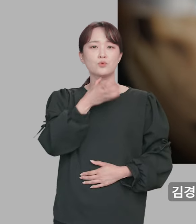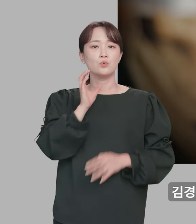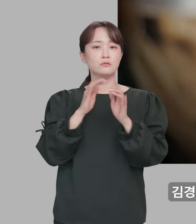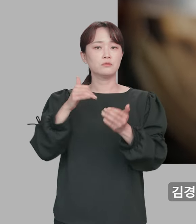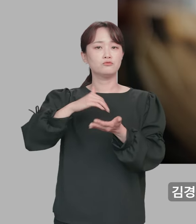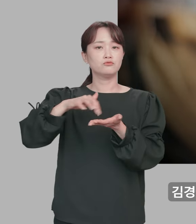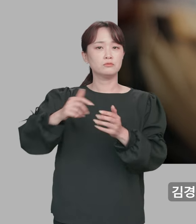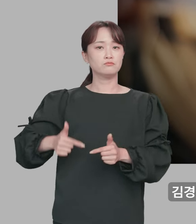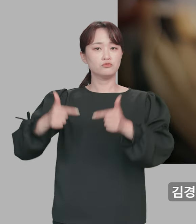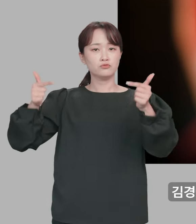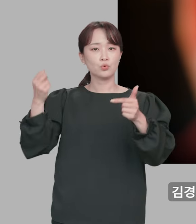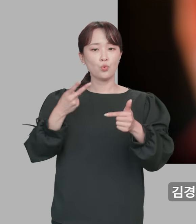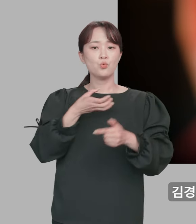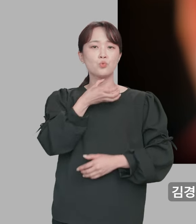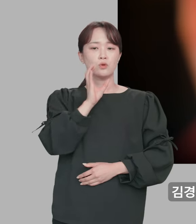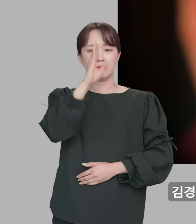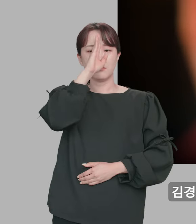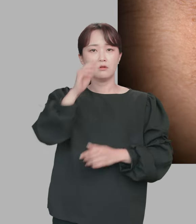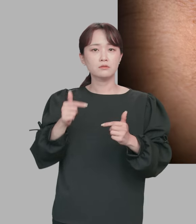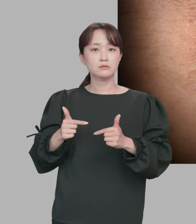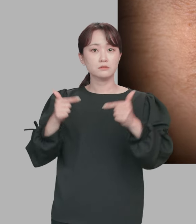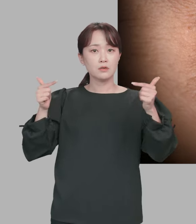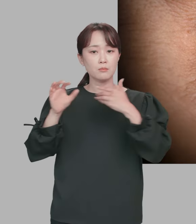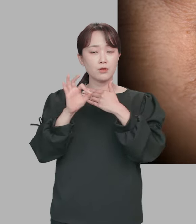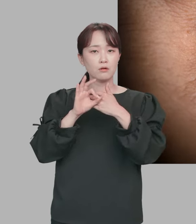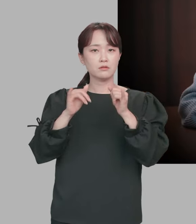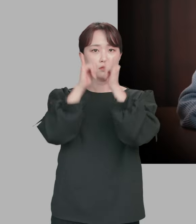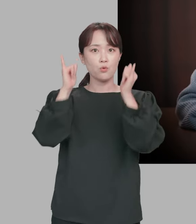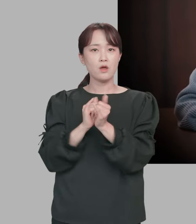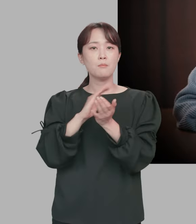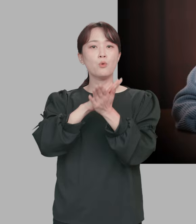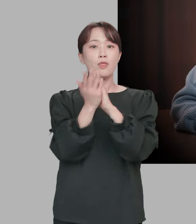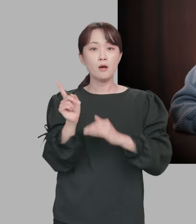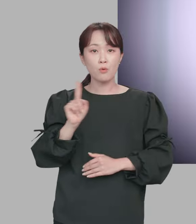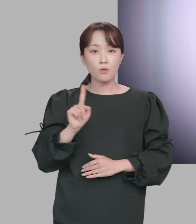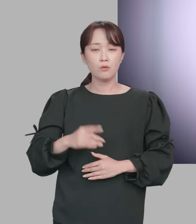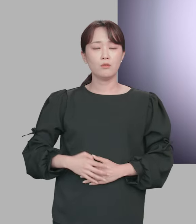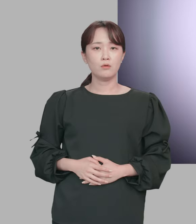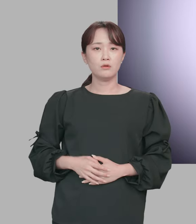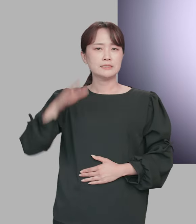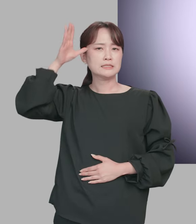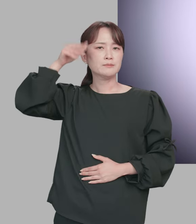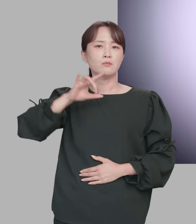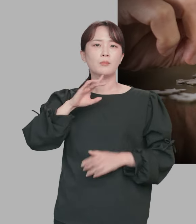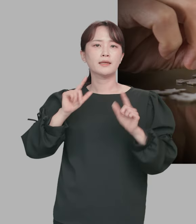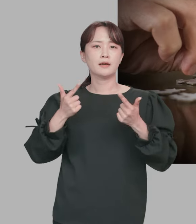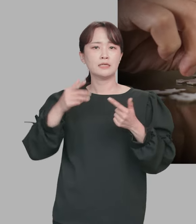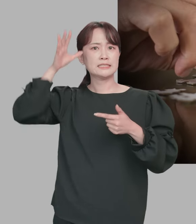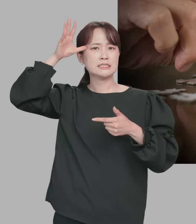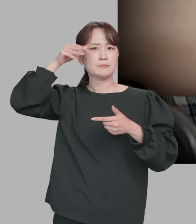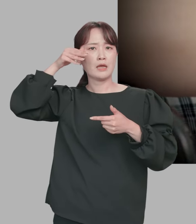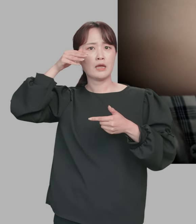노인 인구의 급증, 그리고 노인 질환이 증가하면 우리 사회에는 어떤 변화가 생기게 될지 치매 환자뿐만 아니라